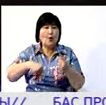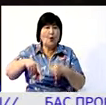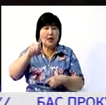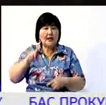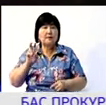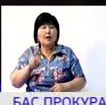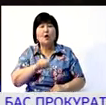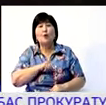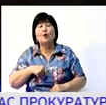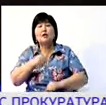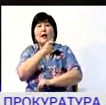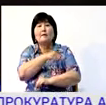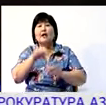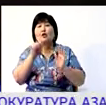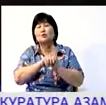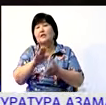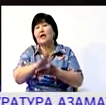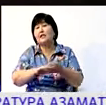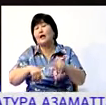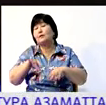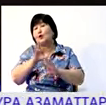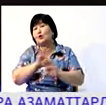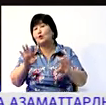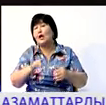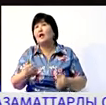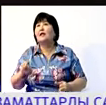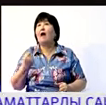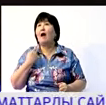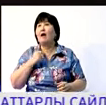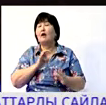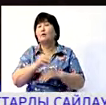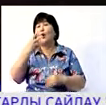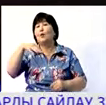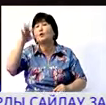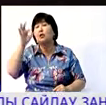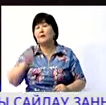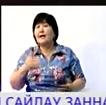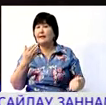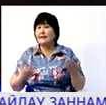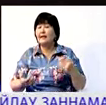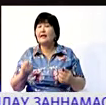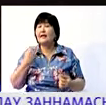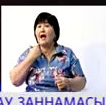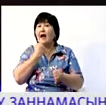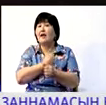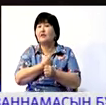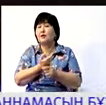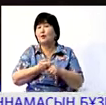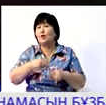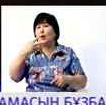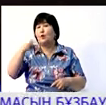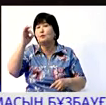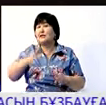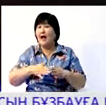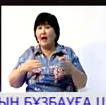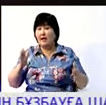барып, өзіміз осы рейд жұмыстарымызды жалғастырып жатырмыз, түсіндіріп жатырмыз. Алкоголь өнімі 30%-дан, егер де спирттік үлесі 30%-дан асатын